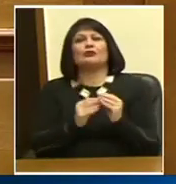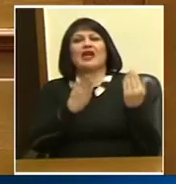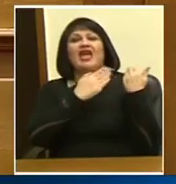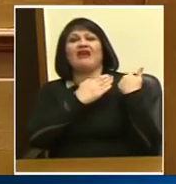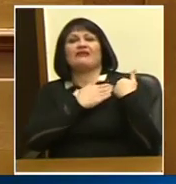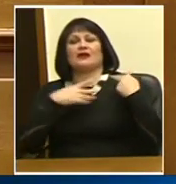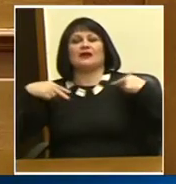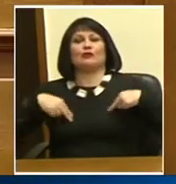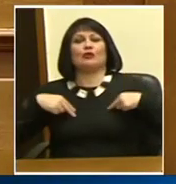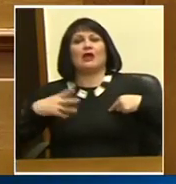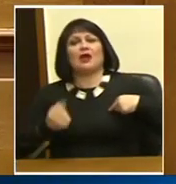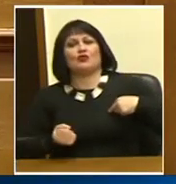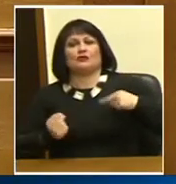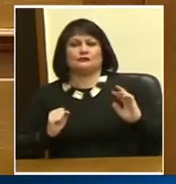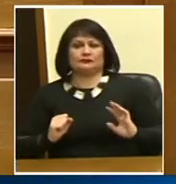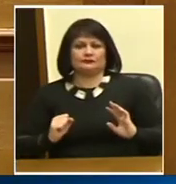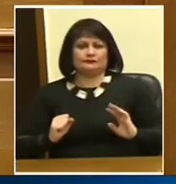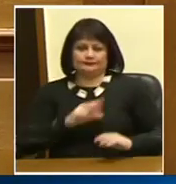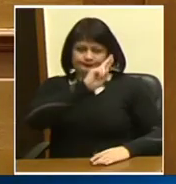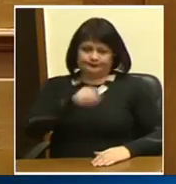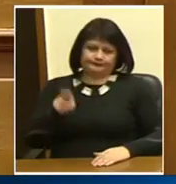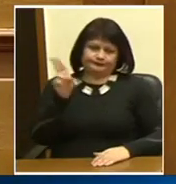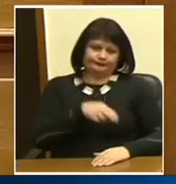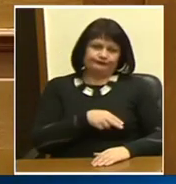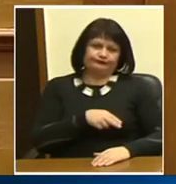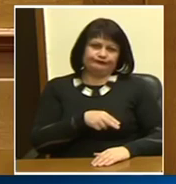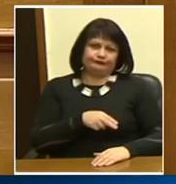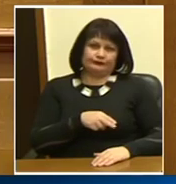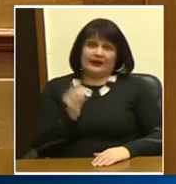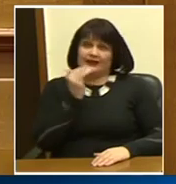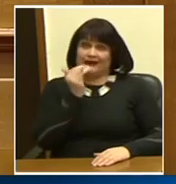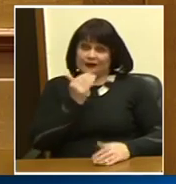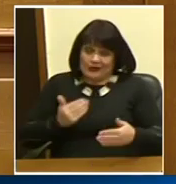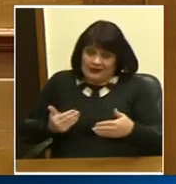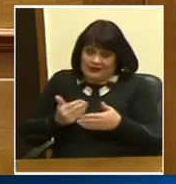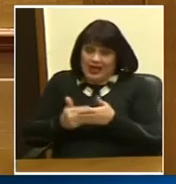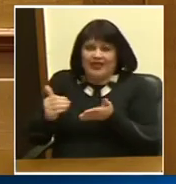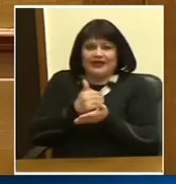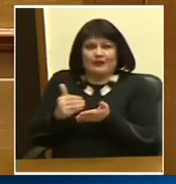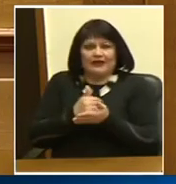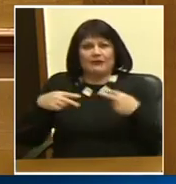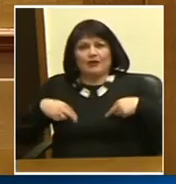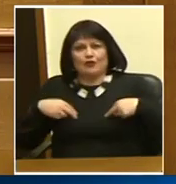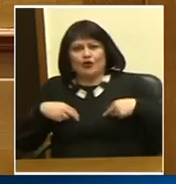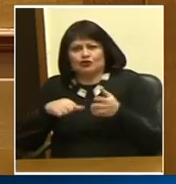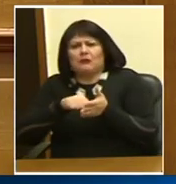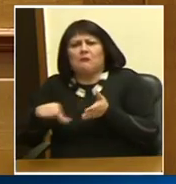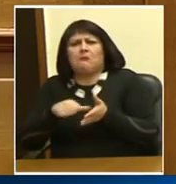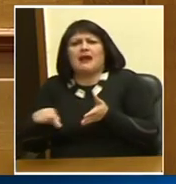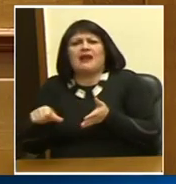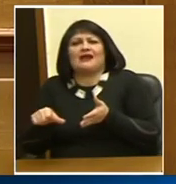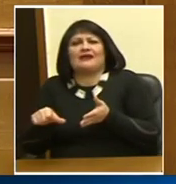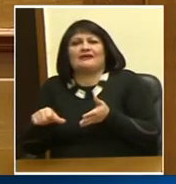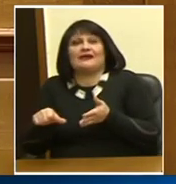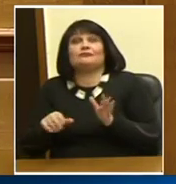Υπουργών, ώστε να καταργηθεί η σύντομη παραγραφή για τα αδικήματα που τελούνται κατά την άσκηση